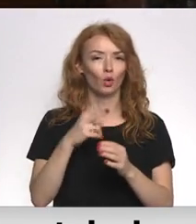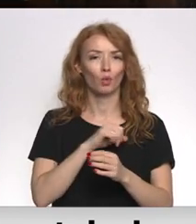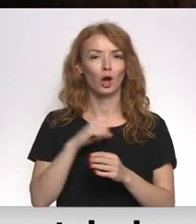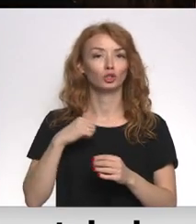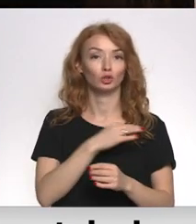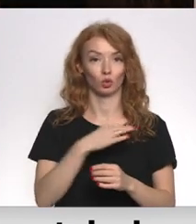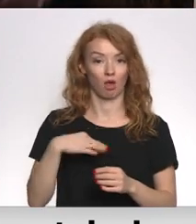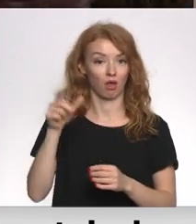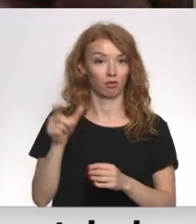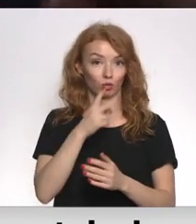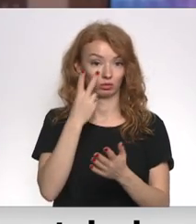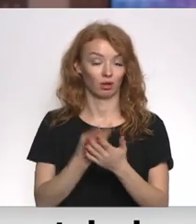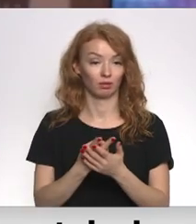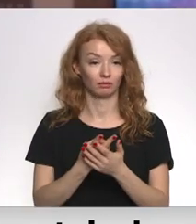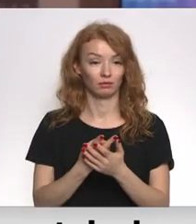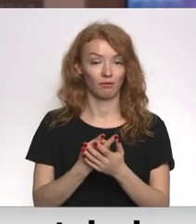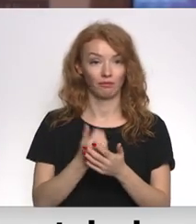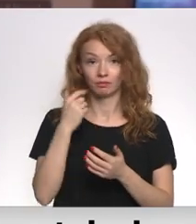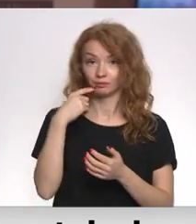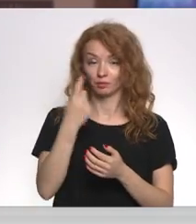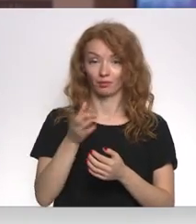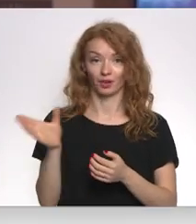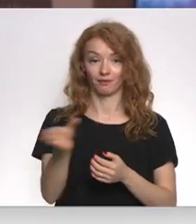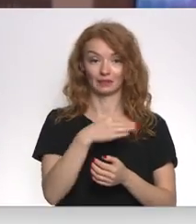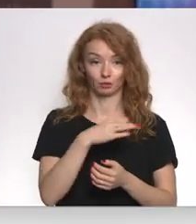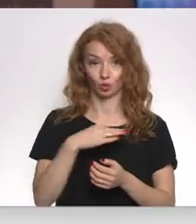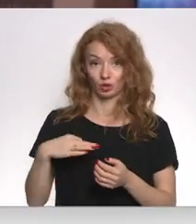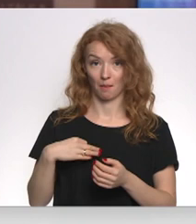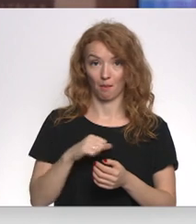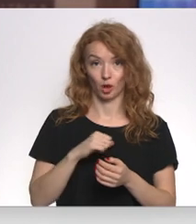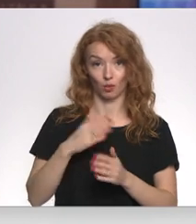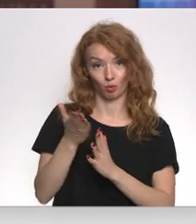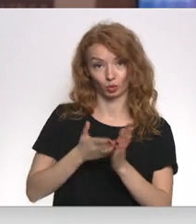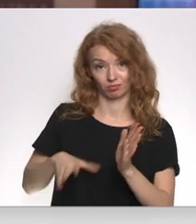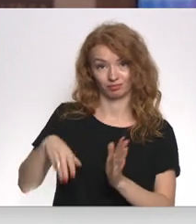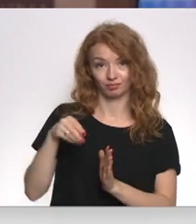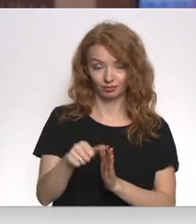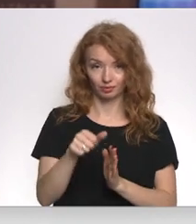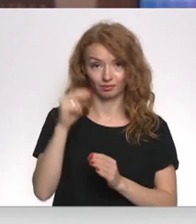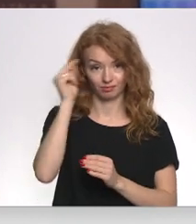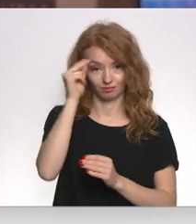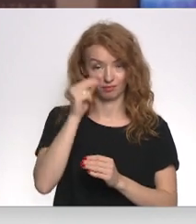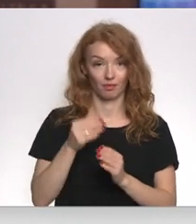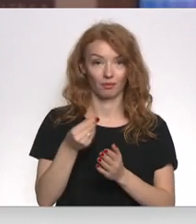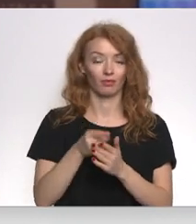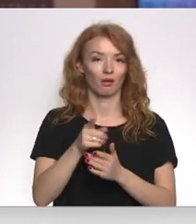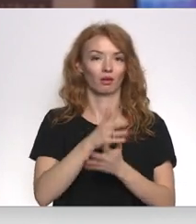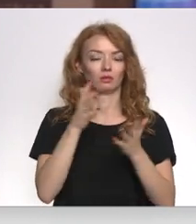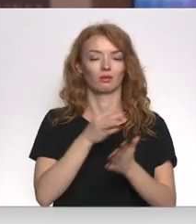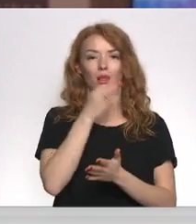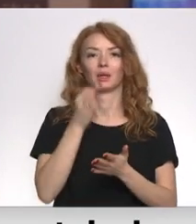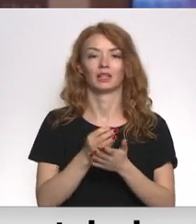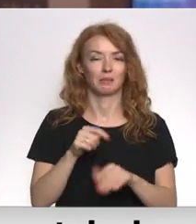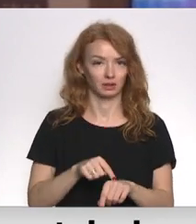paši studenti? Šajā gadījumā, ja visiem studentiem būtu jāsadz daļa no savām studiju maksām, tā pirmām kārtām tāda atbildības arī